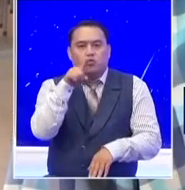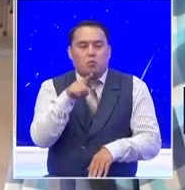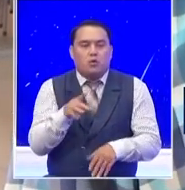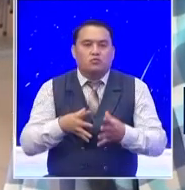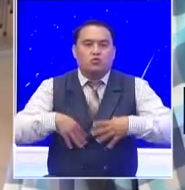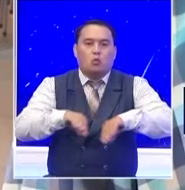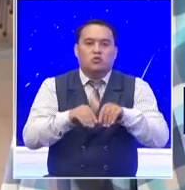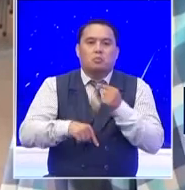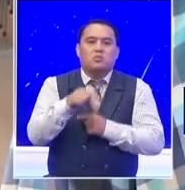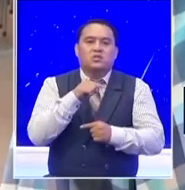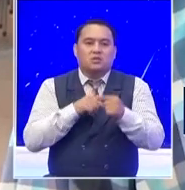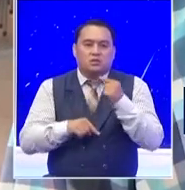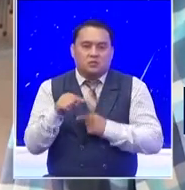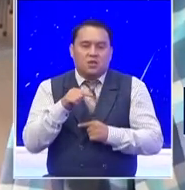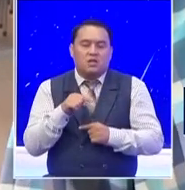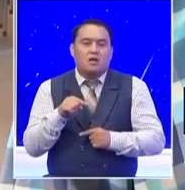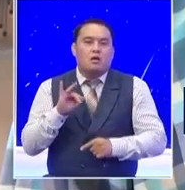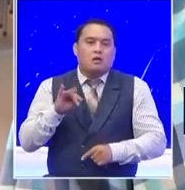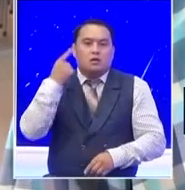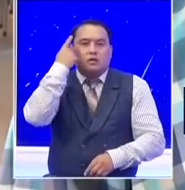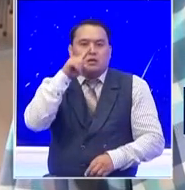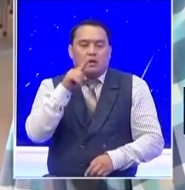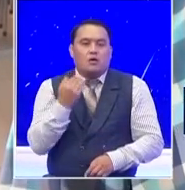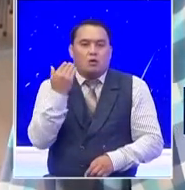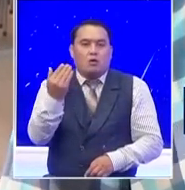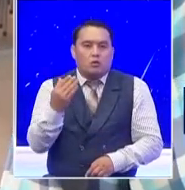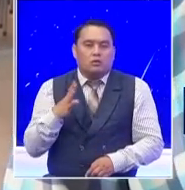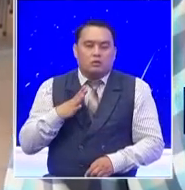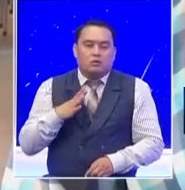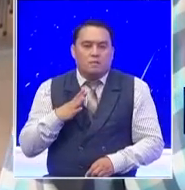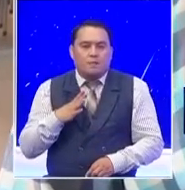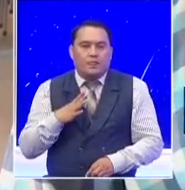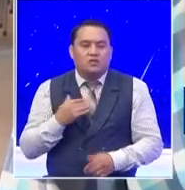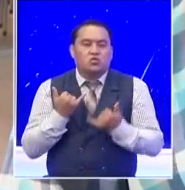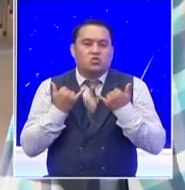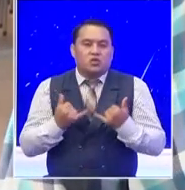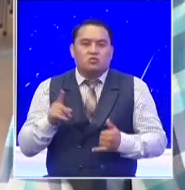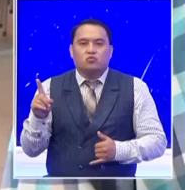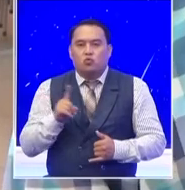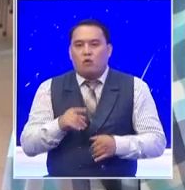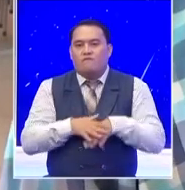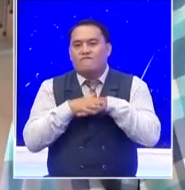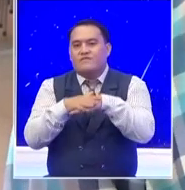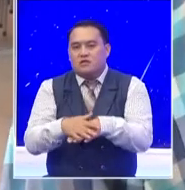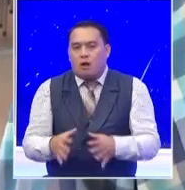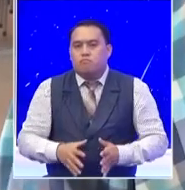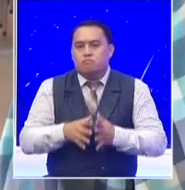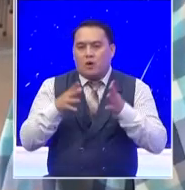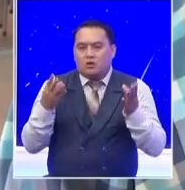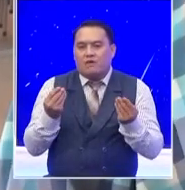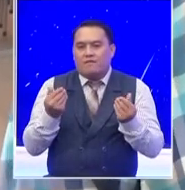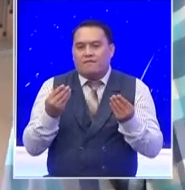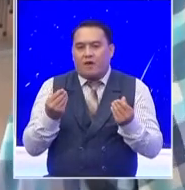сообществе предпринимателей. Идея была оттуда. И вот сейчас, несмотря на то, что там выделяются большие